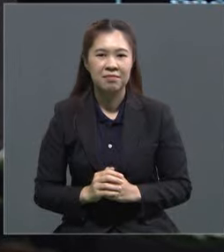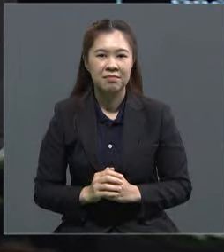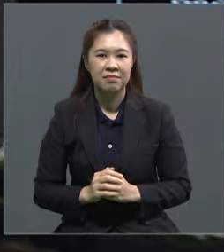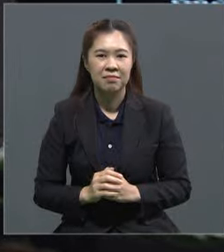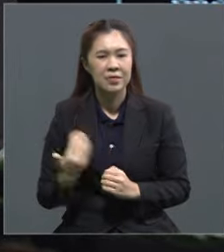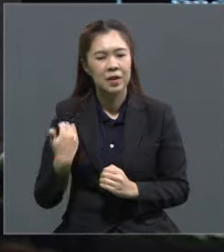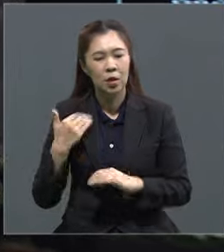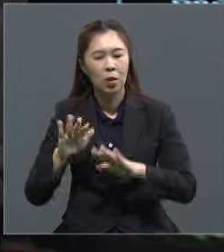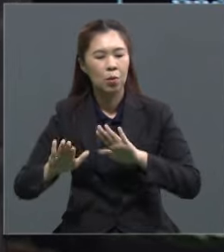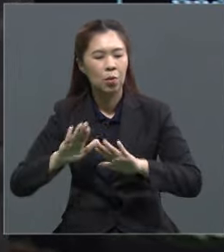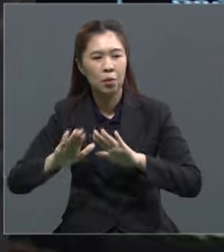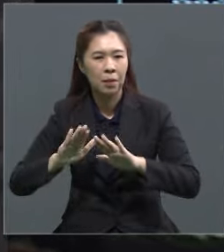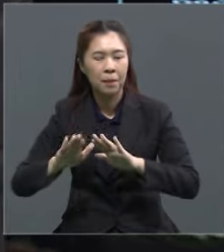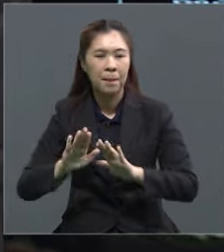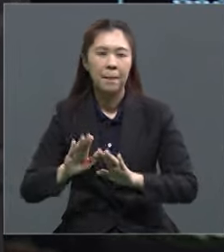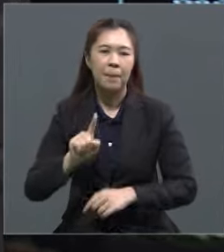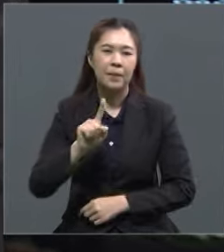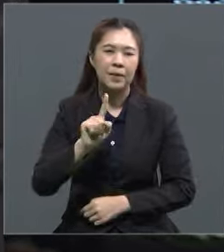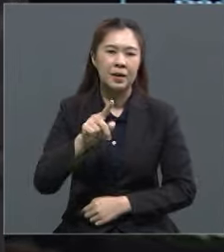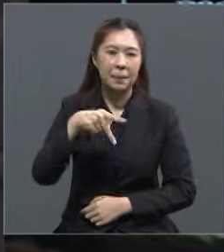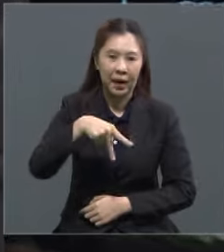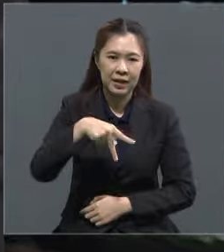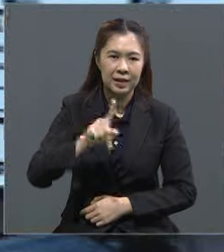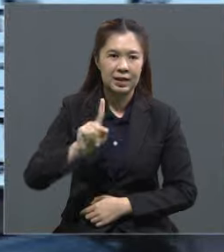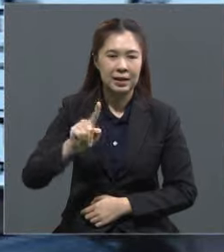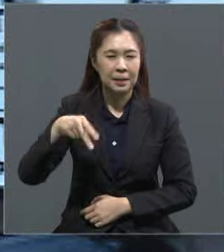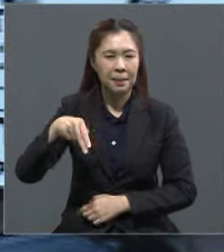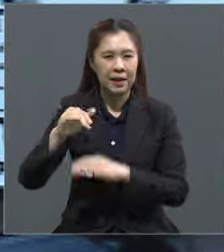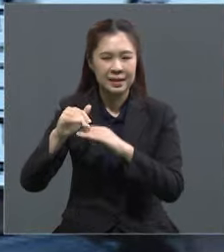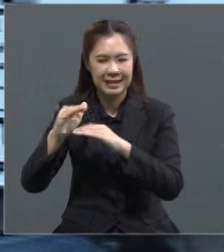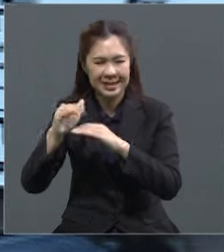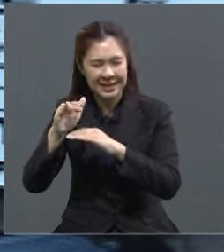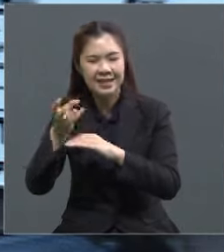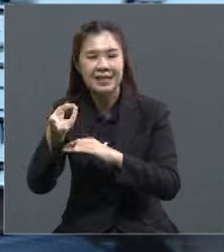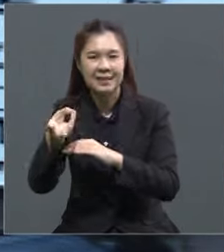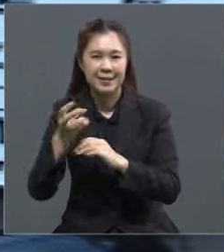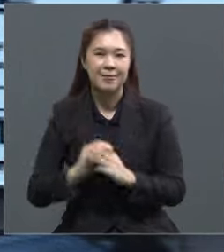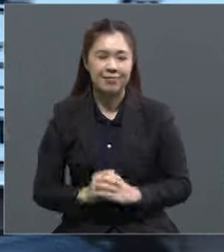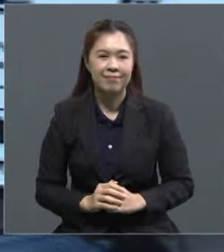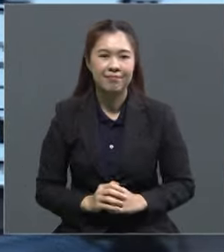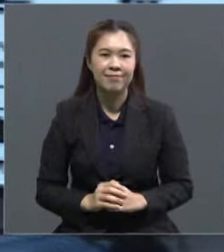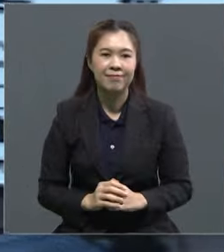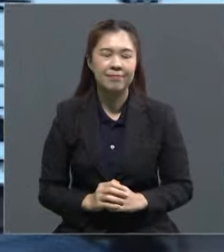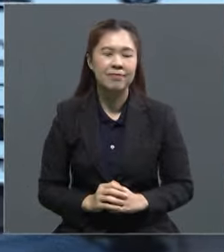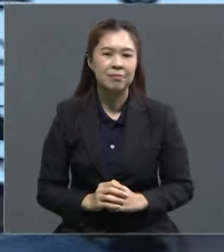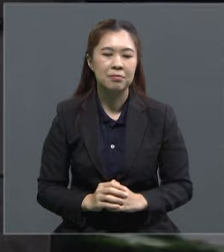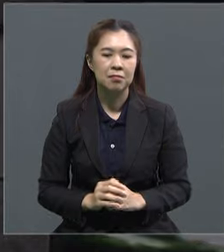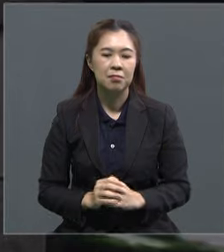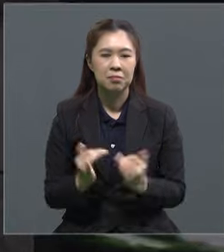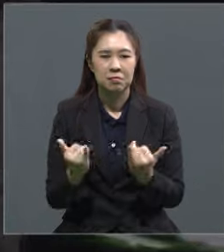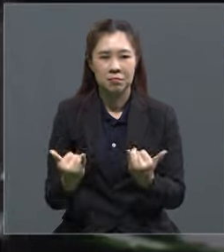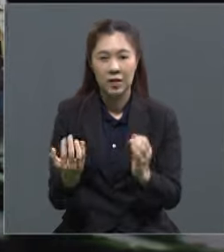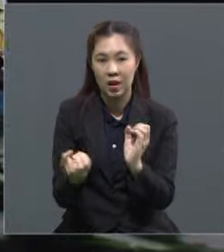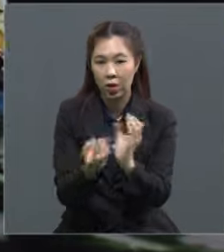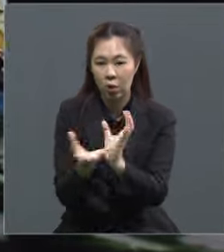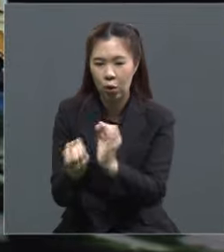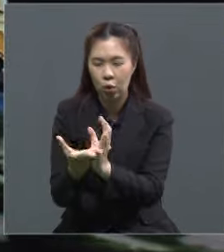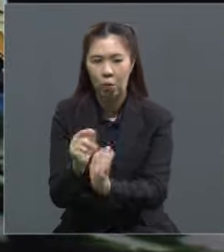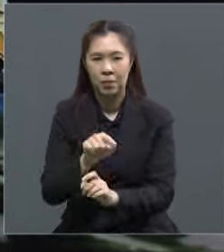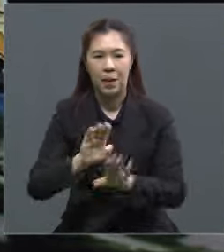อยู่ที่ประมาณัก 1,000หรืออาจจะเป็น 1,000ลูกบาทเมตต่อวินาทีเศษๆเท่านั้นเองเพราะฉะนั้นก็จะไม่มีผลกระทบเทียบกับปี